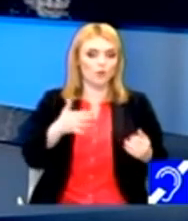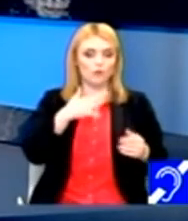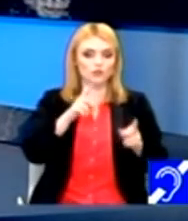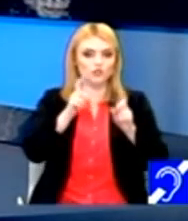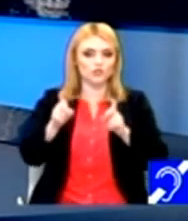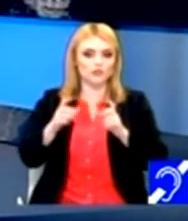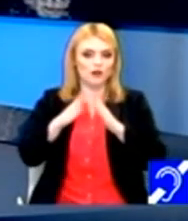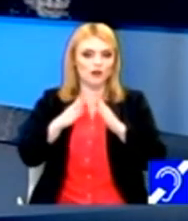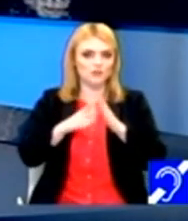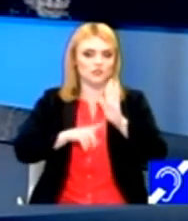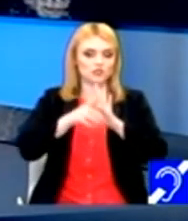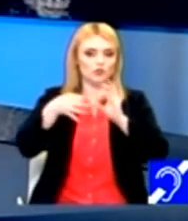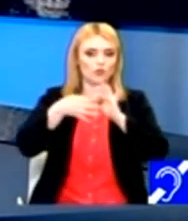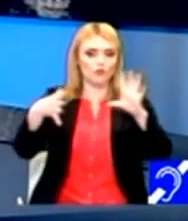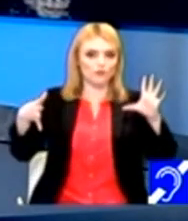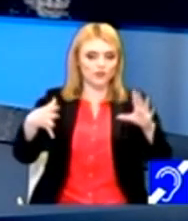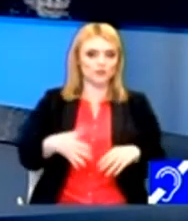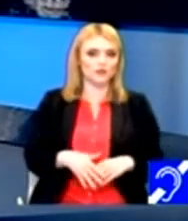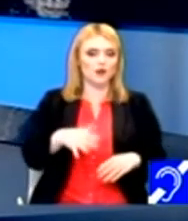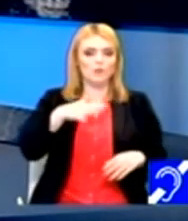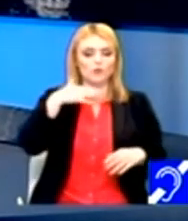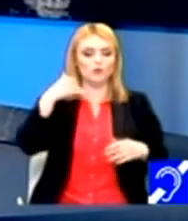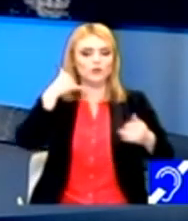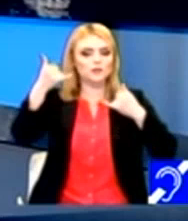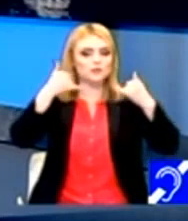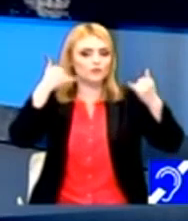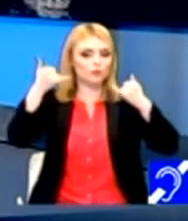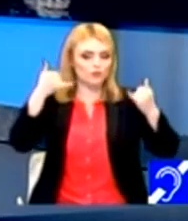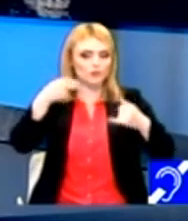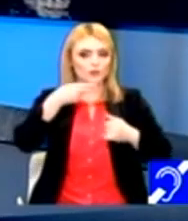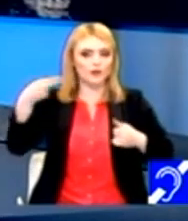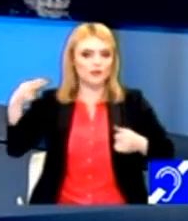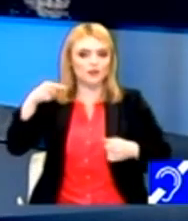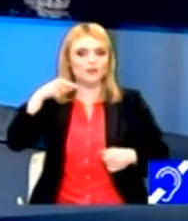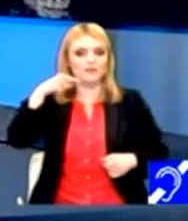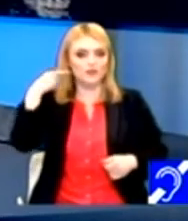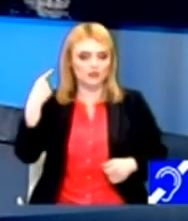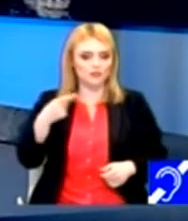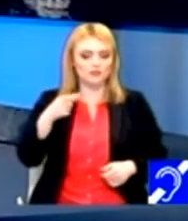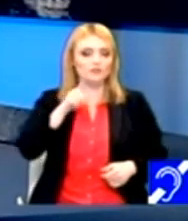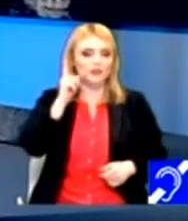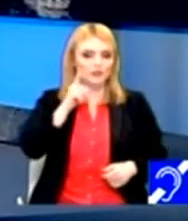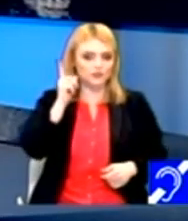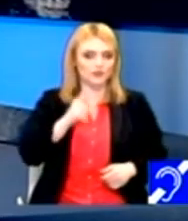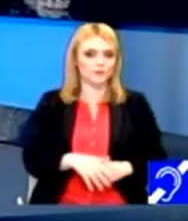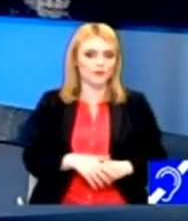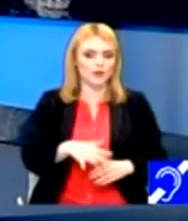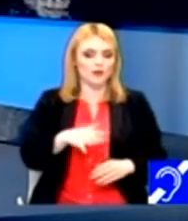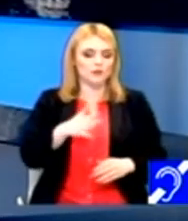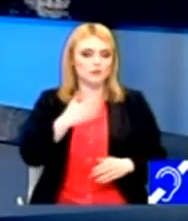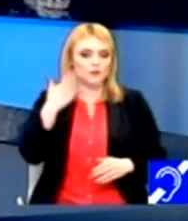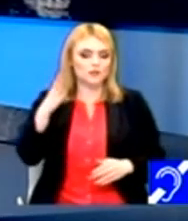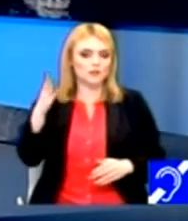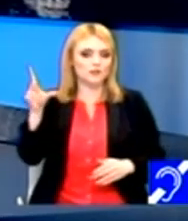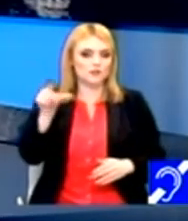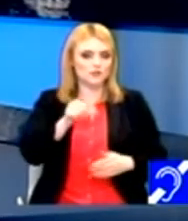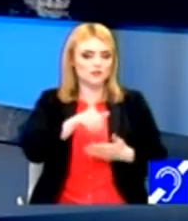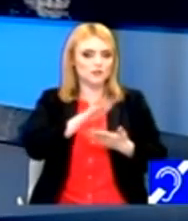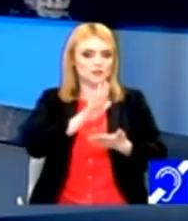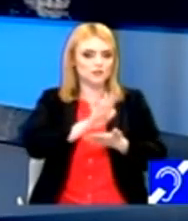Adresarea la Curtea Constituțională a fost efectuată de către câțiva deputați ai blocului acum